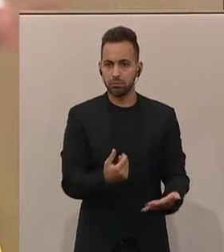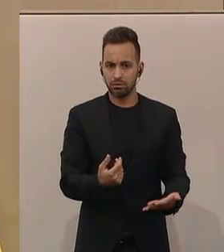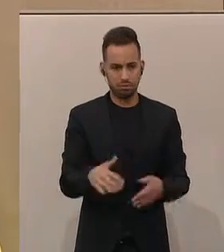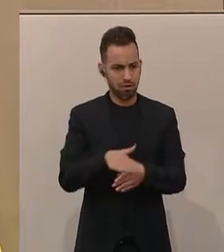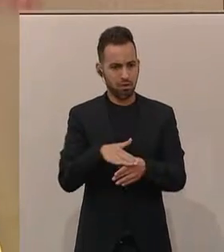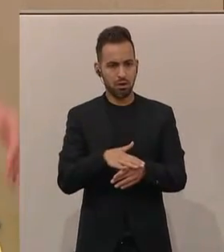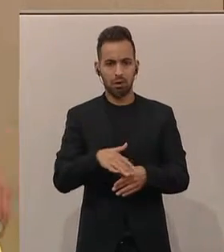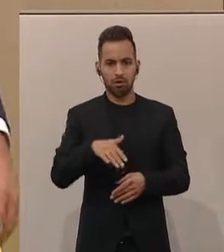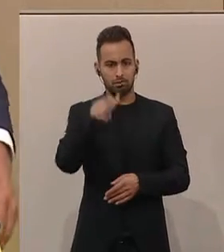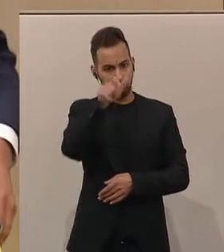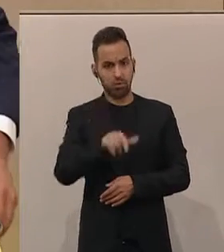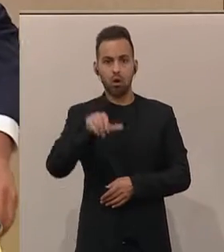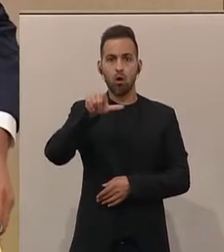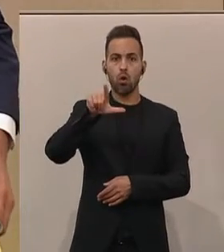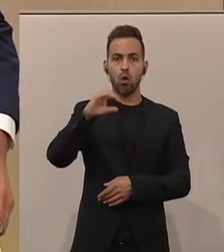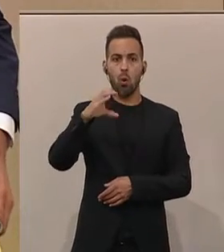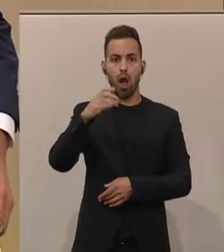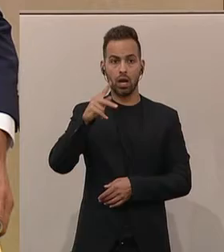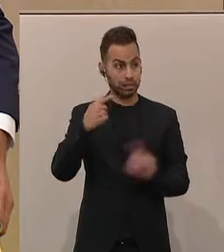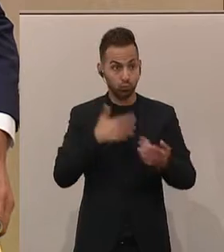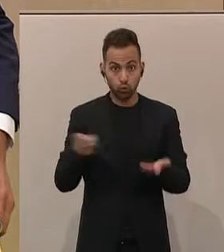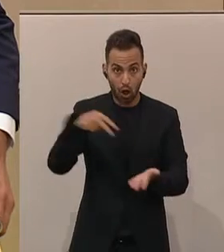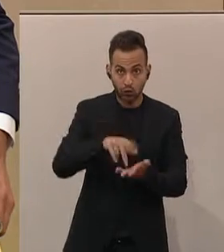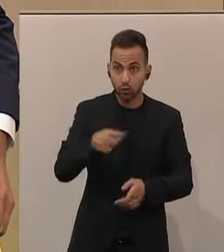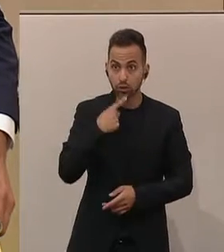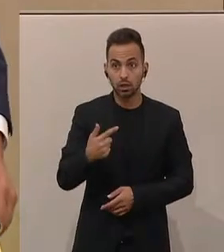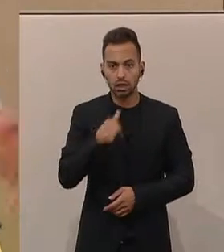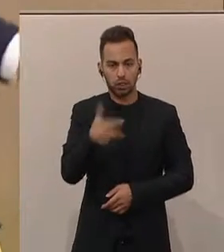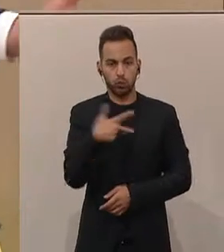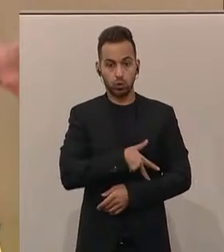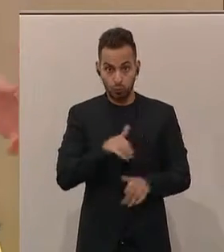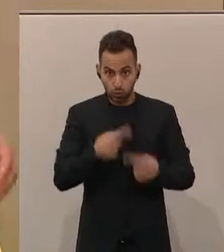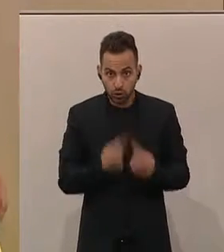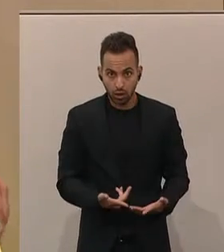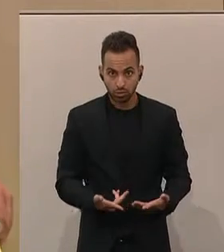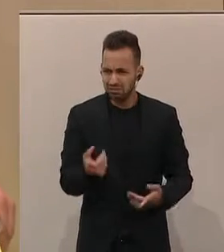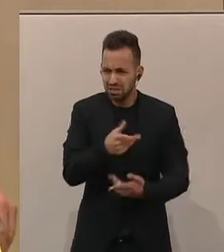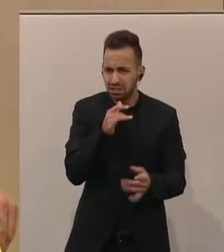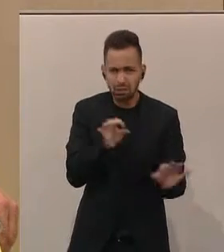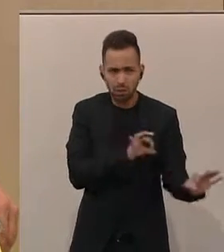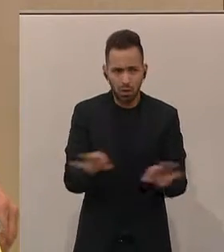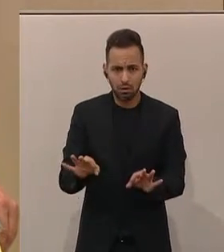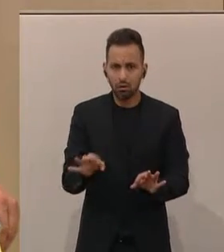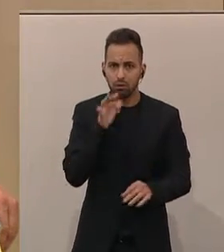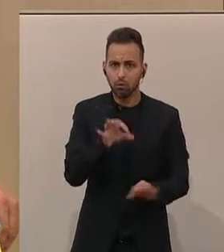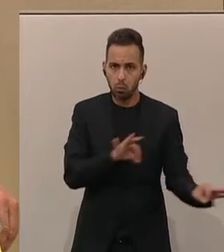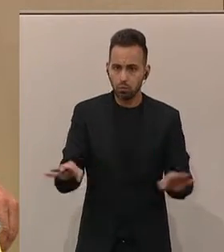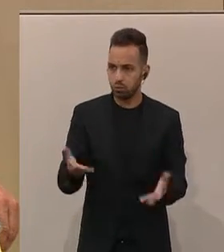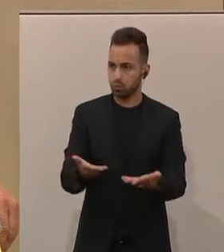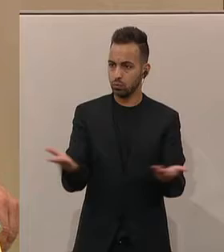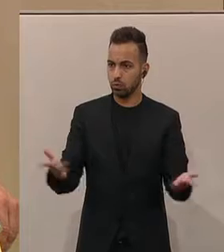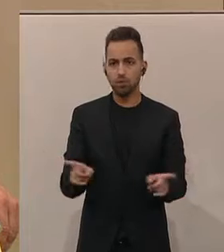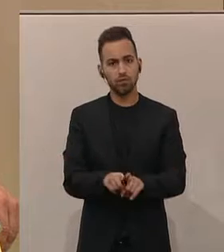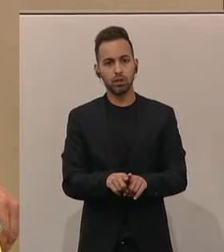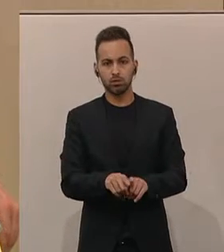muss ein Gerald Lorca aufstehen, zu sagen, dass das unsozial ist? Das ist nicht okay. Das ist nicht okay. Und dass ihr